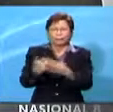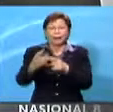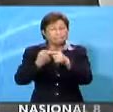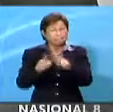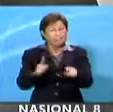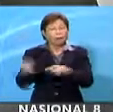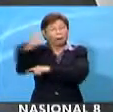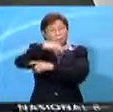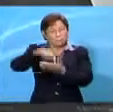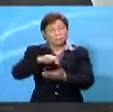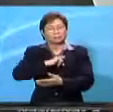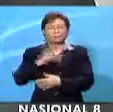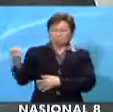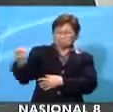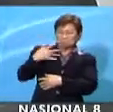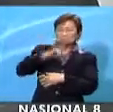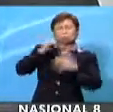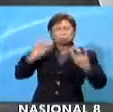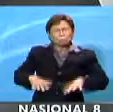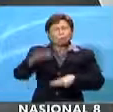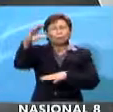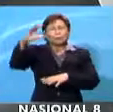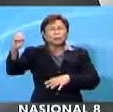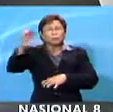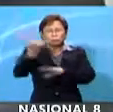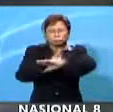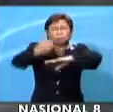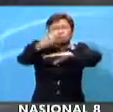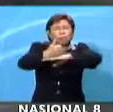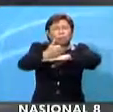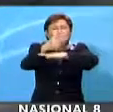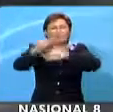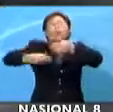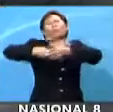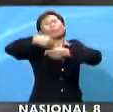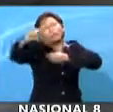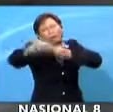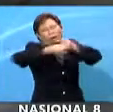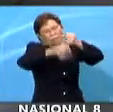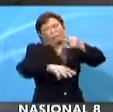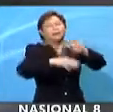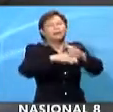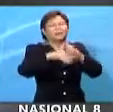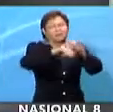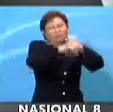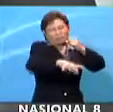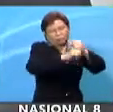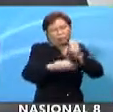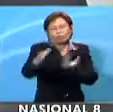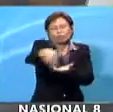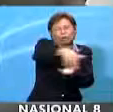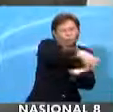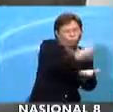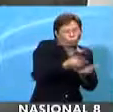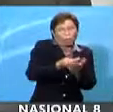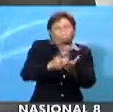Tetapi hari ini saya difahamkan sudah ada syarikat-syarikat tubuhkan dan keluar advertisement, collect money, donation.